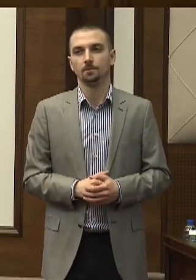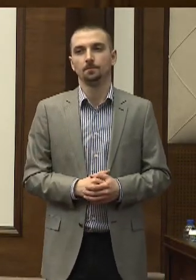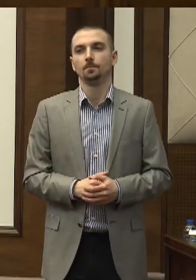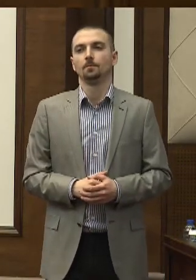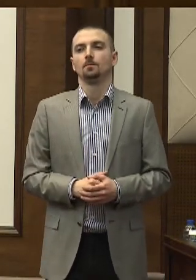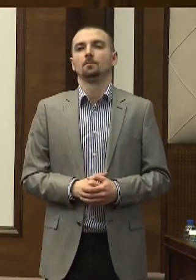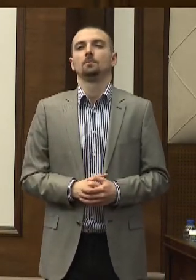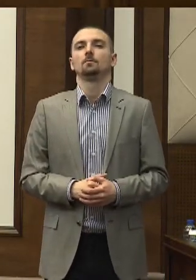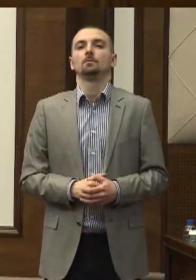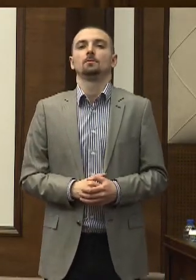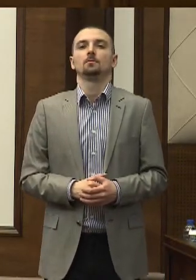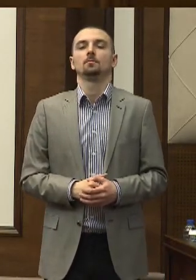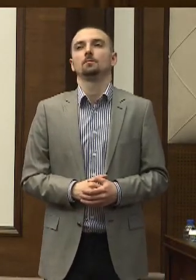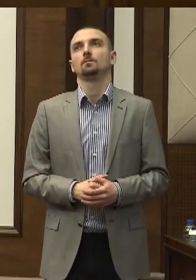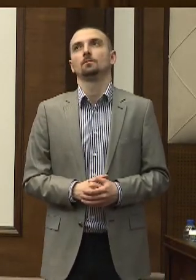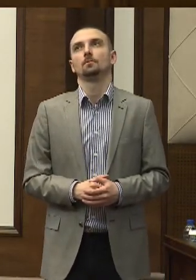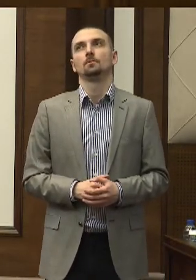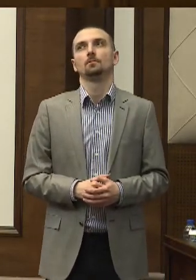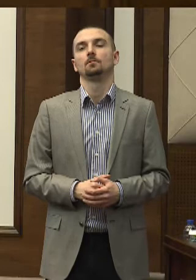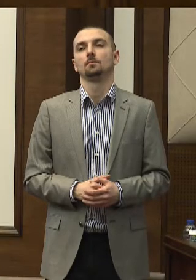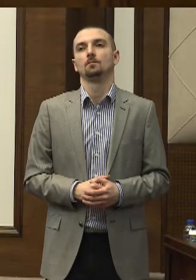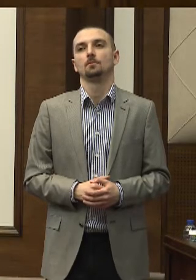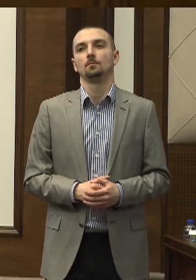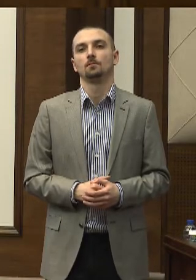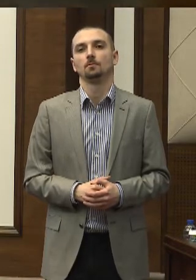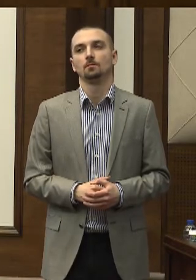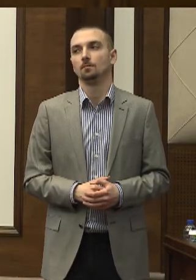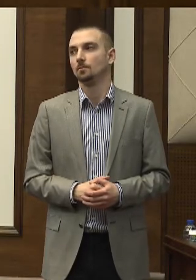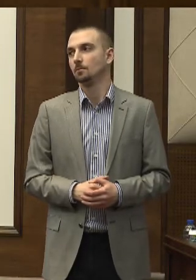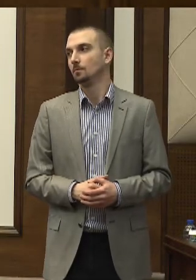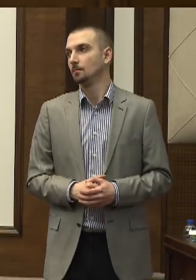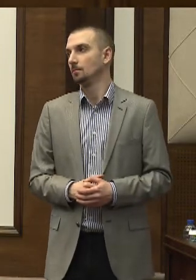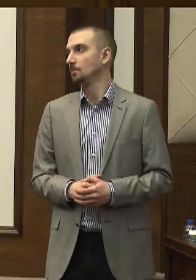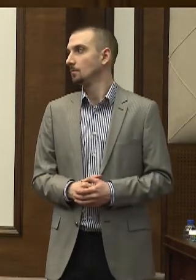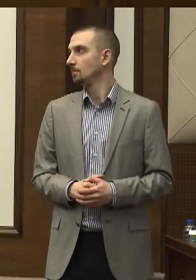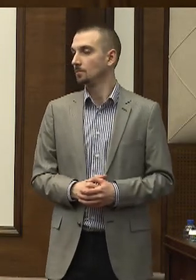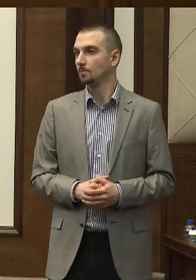Ondan sonra saat Aşiret Dalcı Okulu'nun bahçesinde.